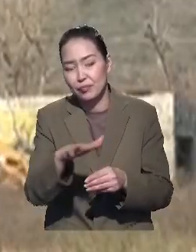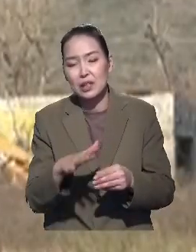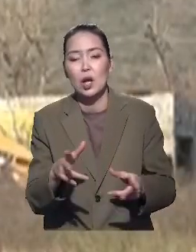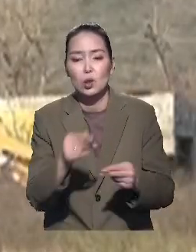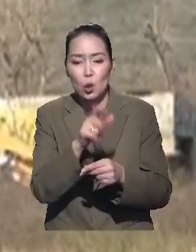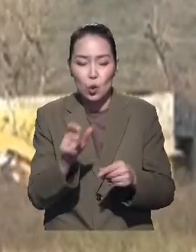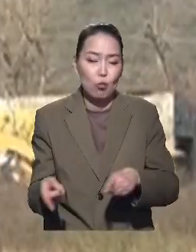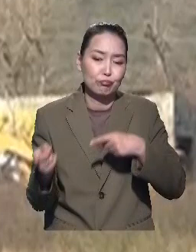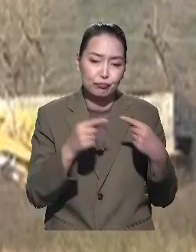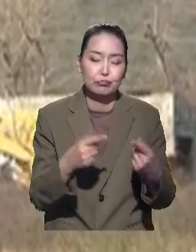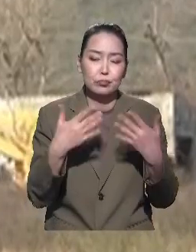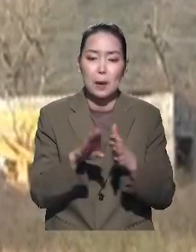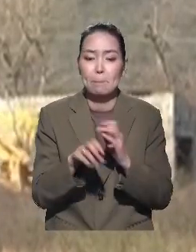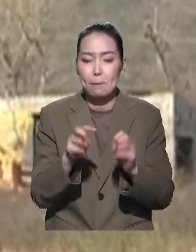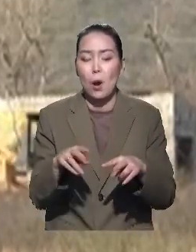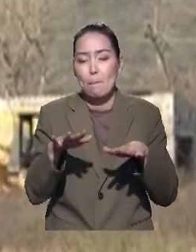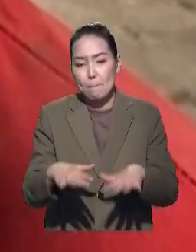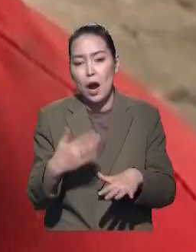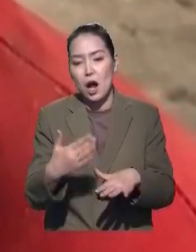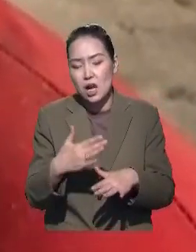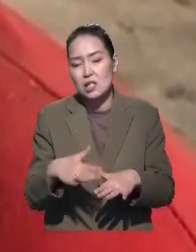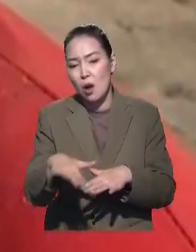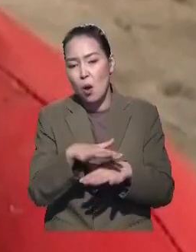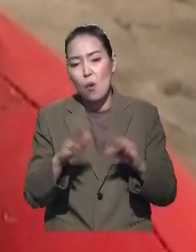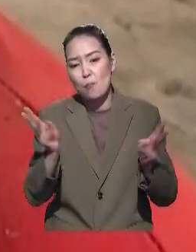в безопасные места. Горят также кукурузные поля.